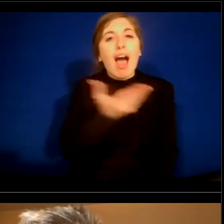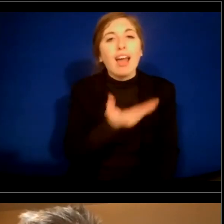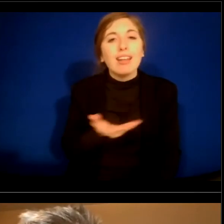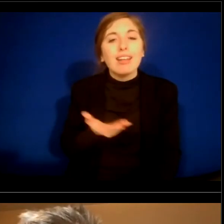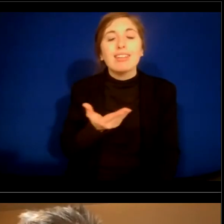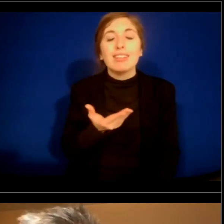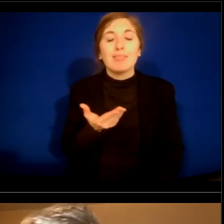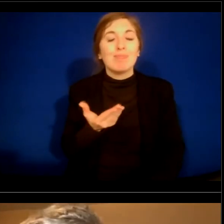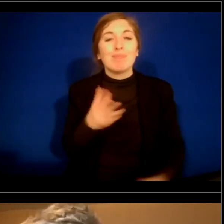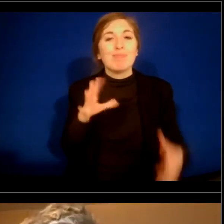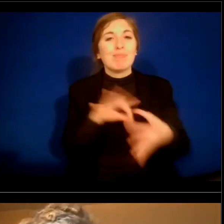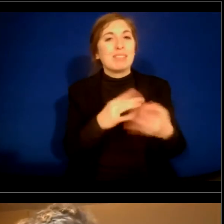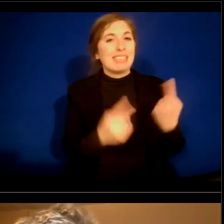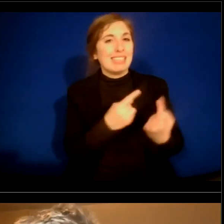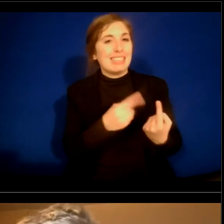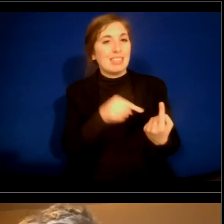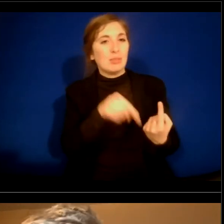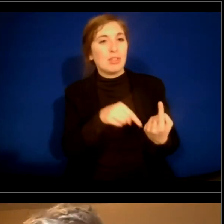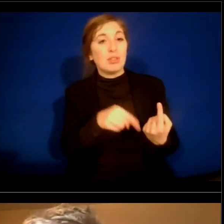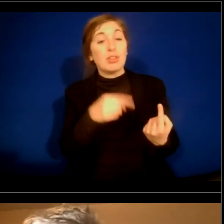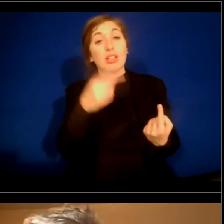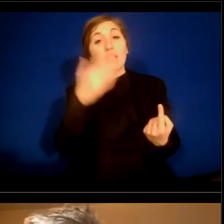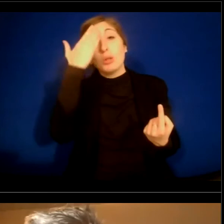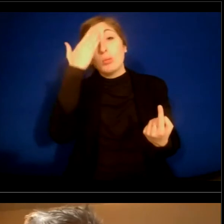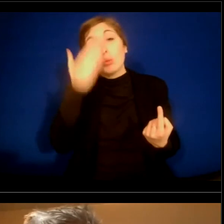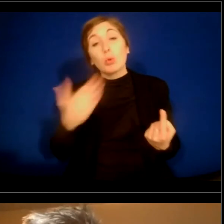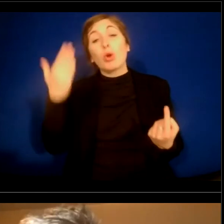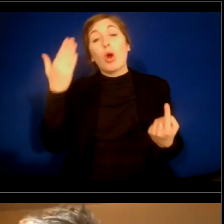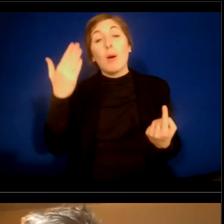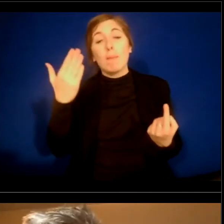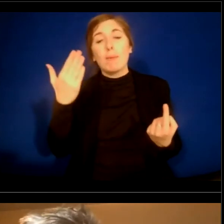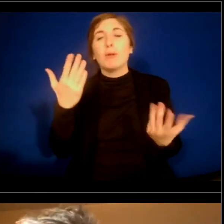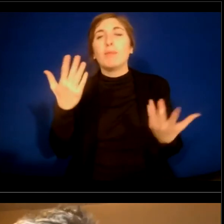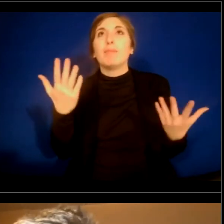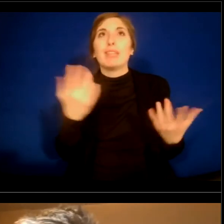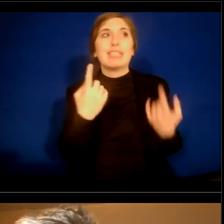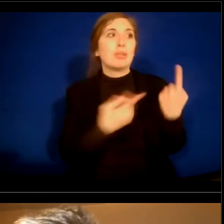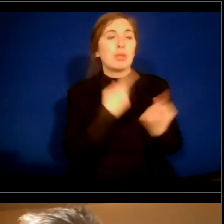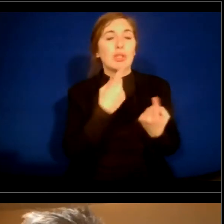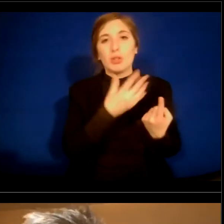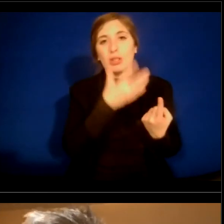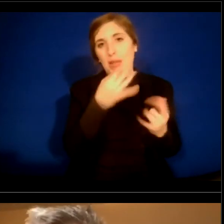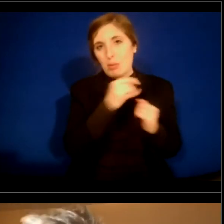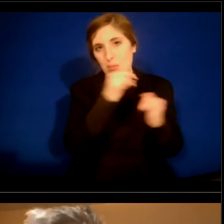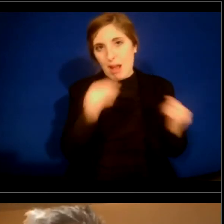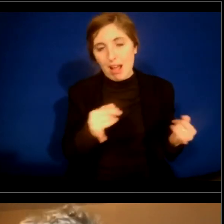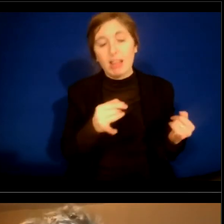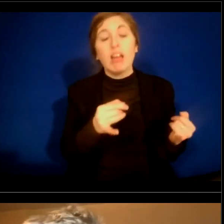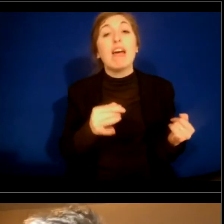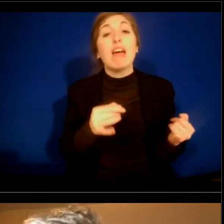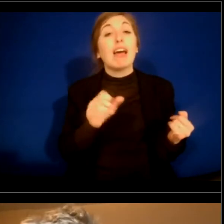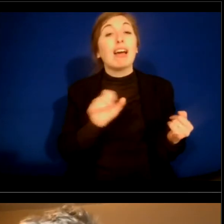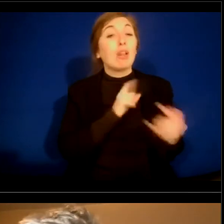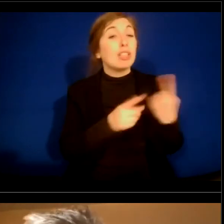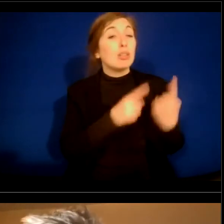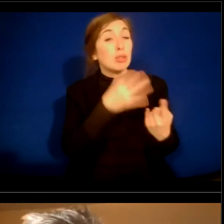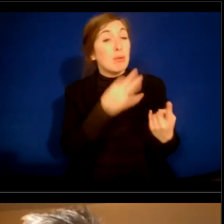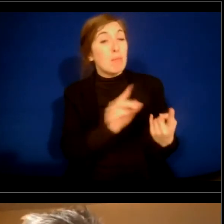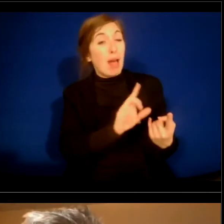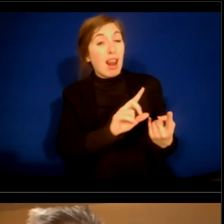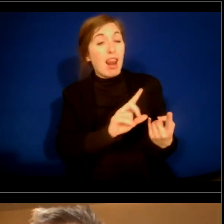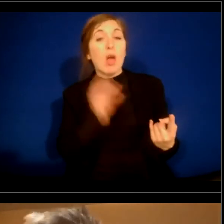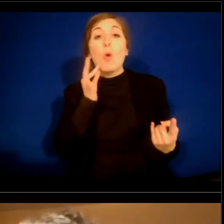possiamo Abbiamo fatto. anche avvicinarci alla chiusura. Ma sono intanto grato, naturalmente, ai nostri